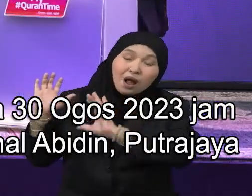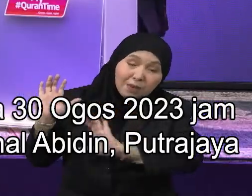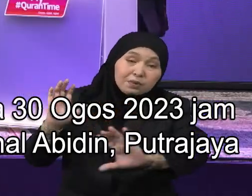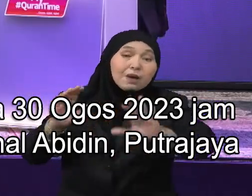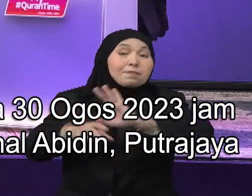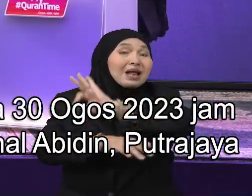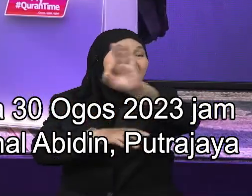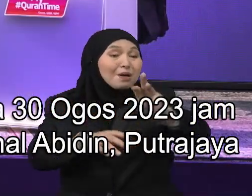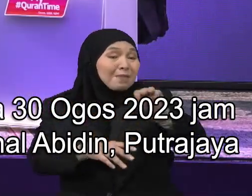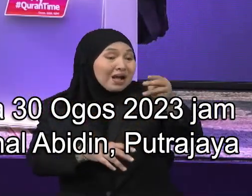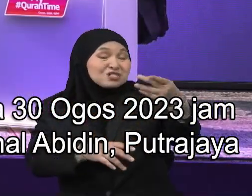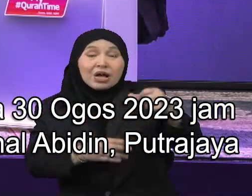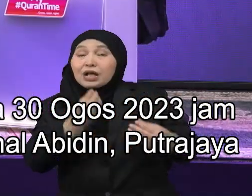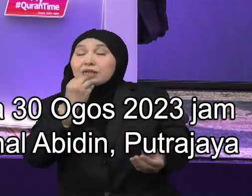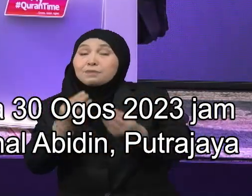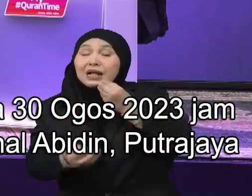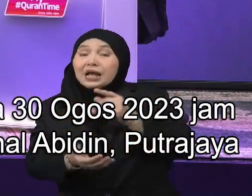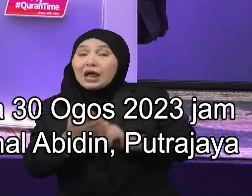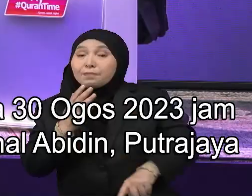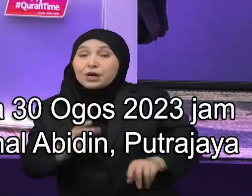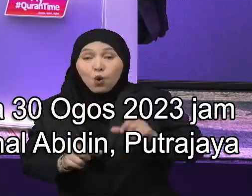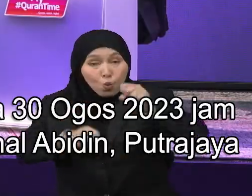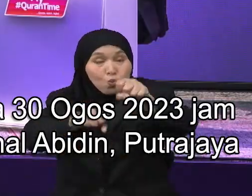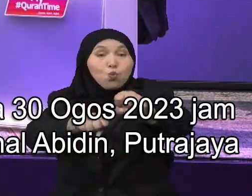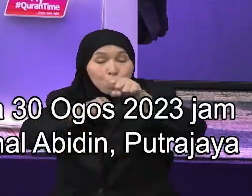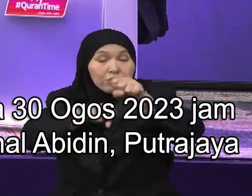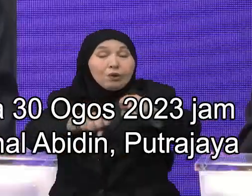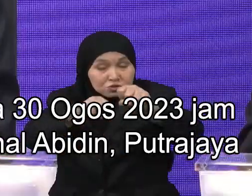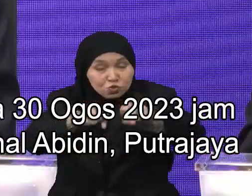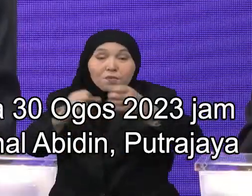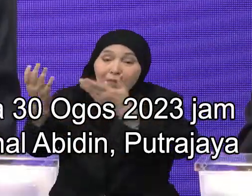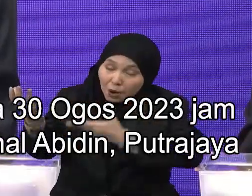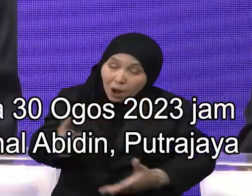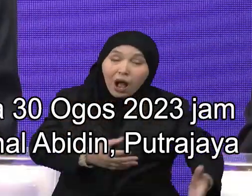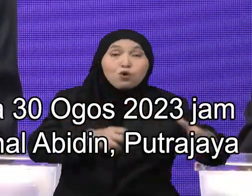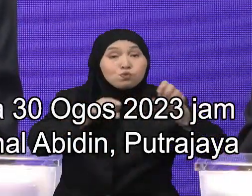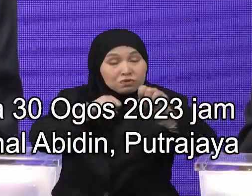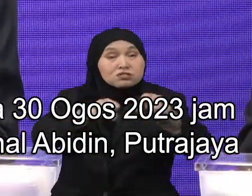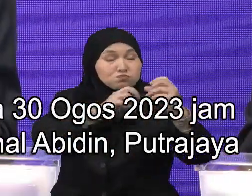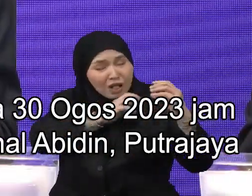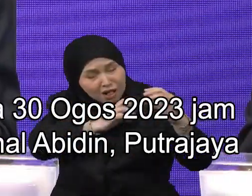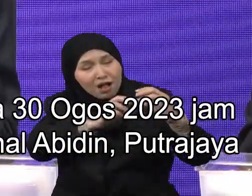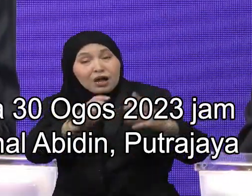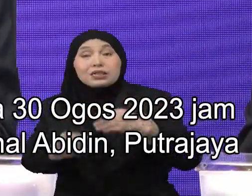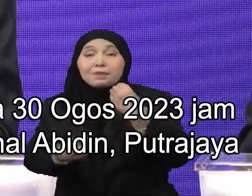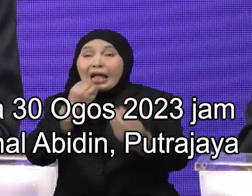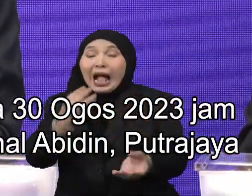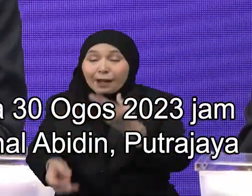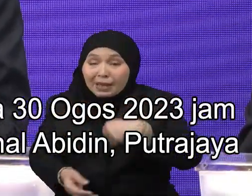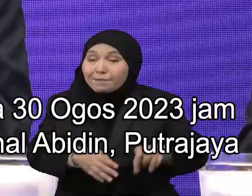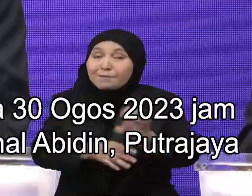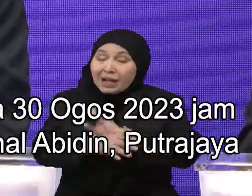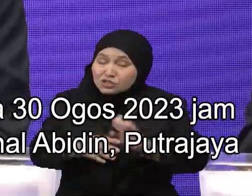mahsyar kalau dimakan apel kuda bawa kuda lah kalau dimakan emas diambil emas